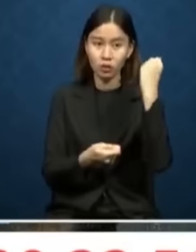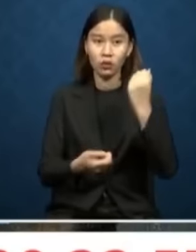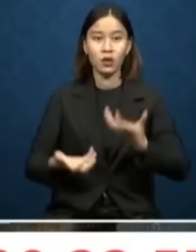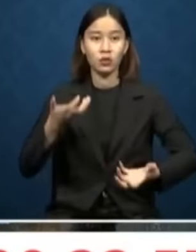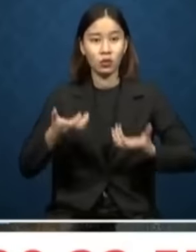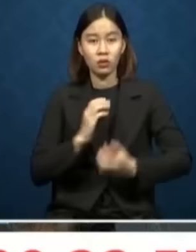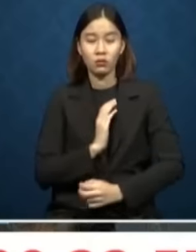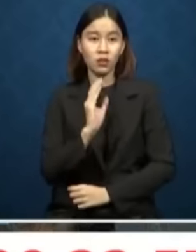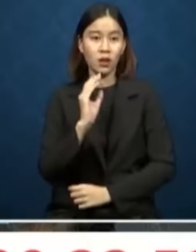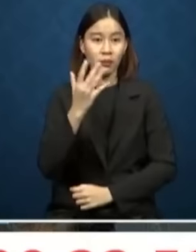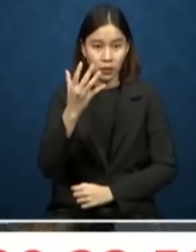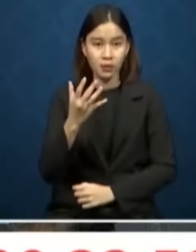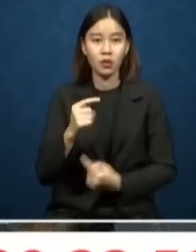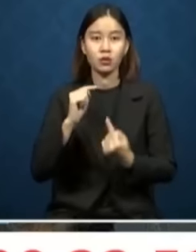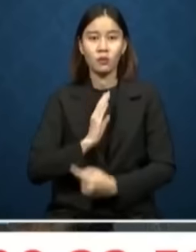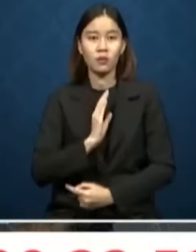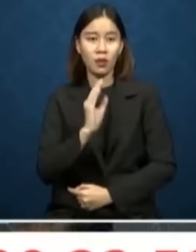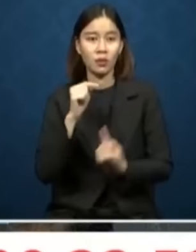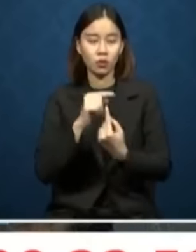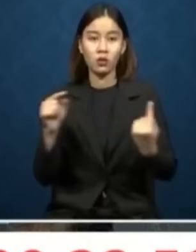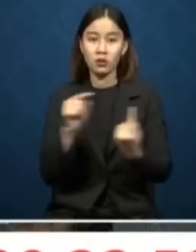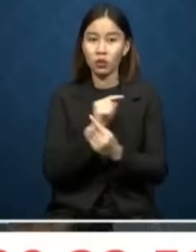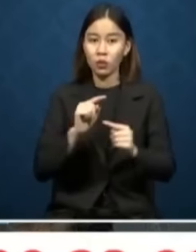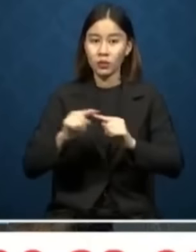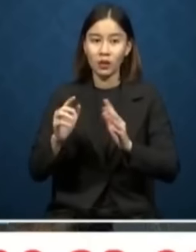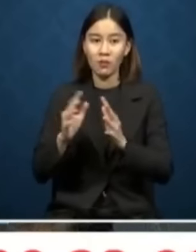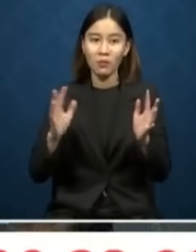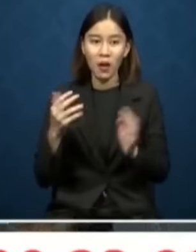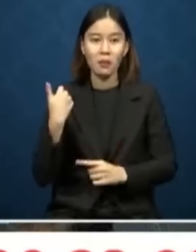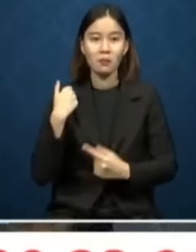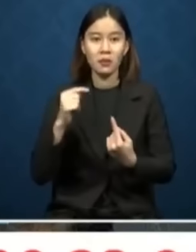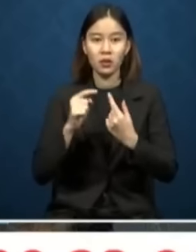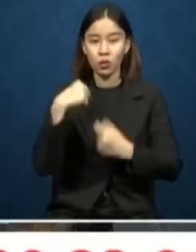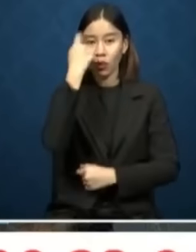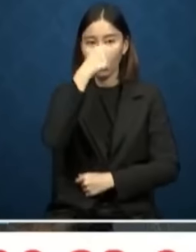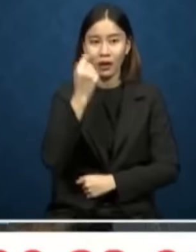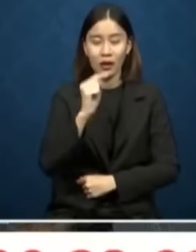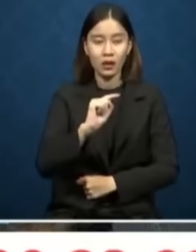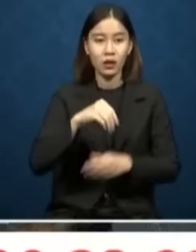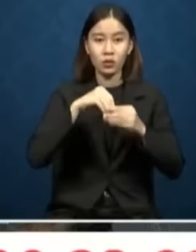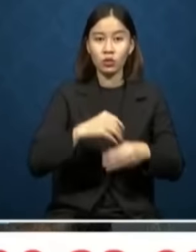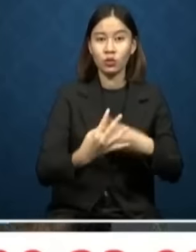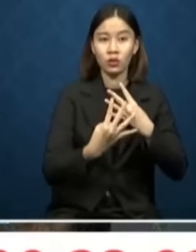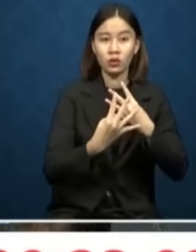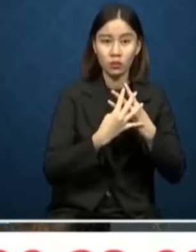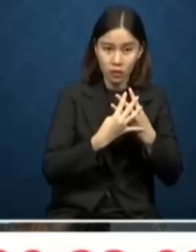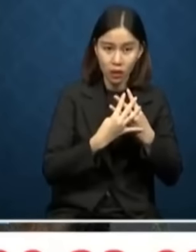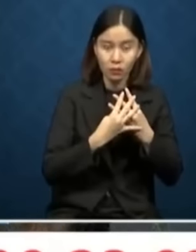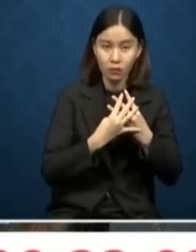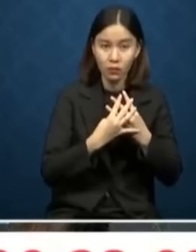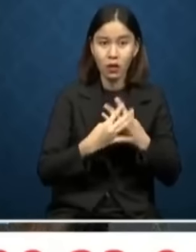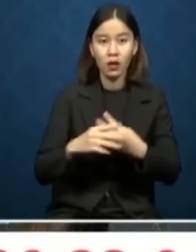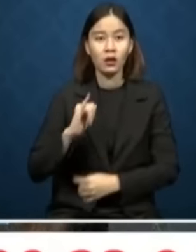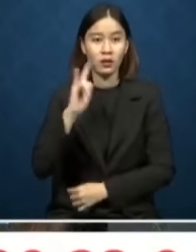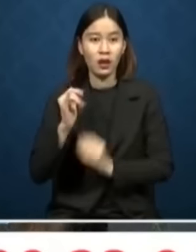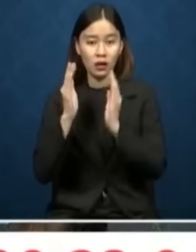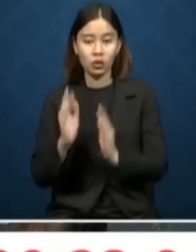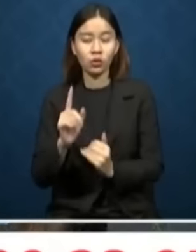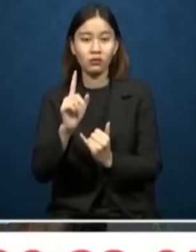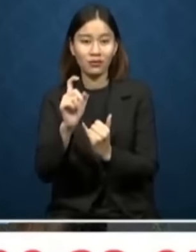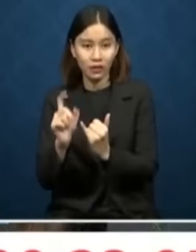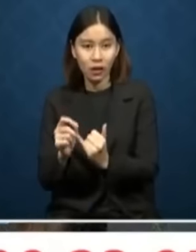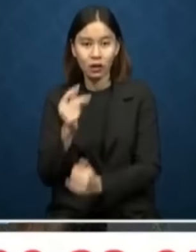ธรรมเกี่ยวกับความไม่เป็นธรรมในสังคมมากมายทั้งคนที่อยู่ในเรือนจำทั้งญาติผู้เสียชีวิต